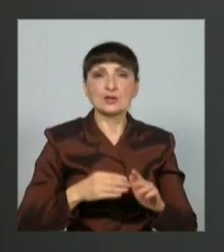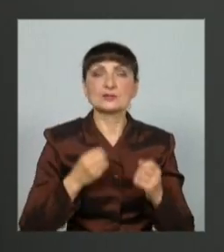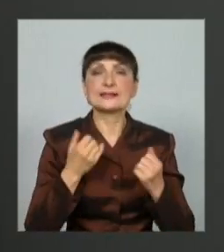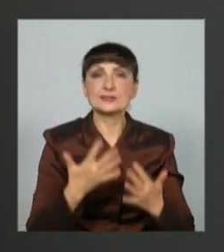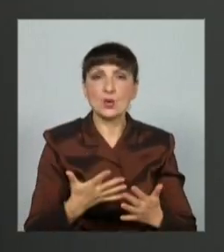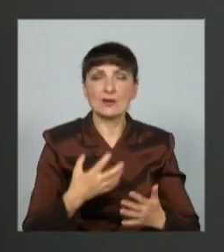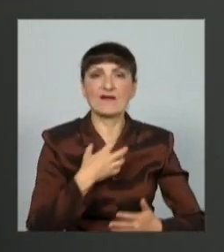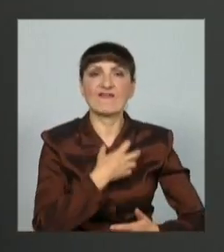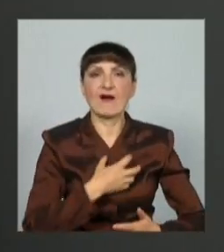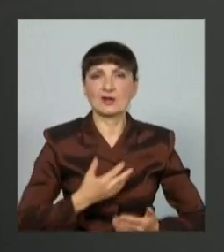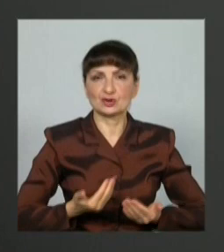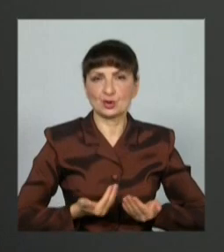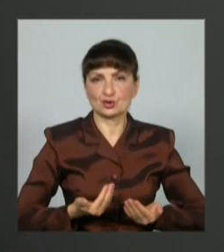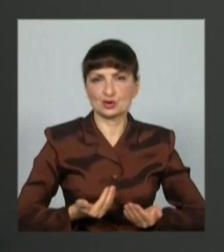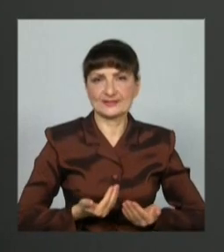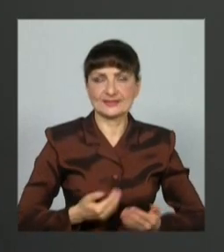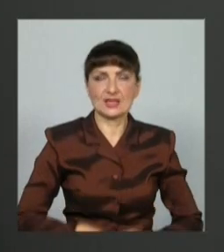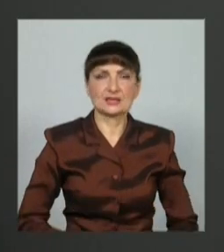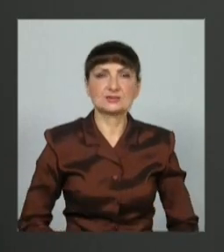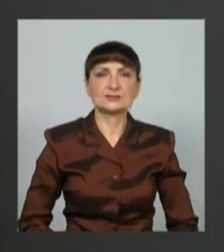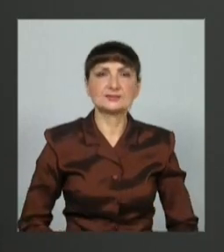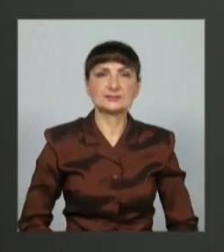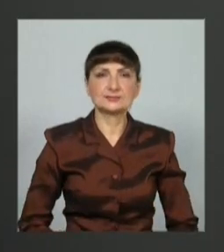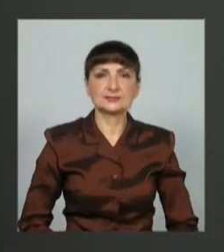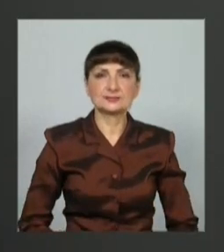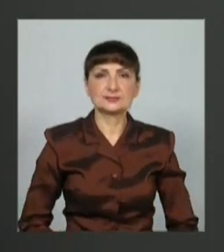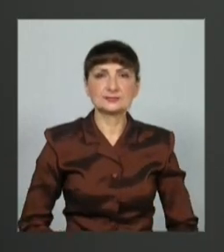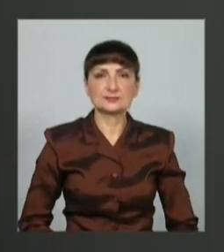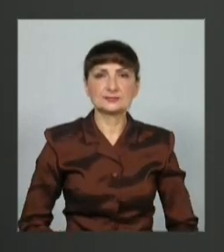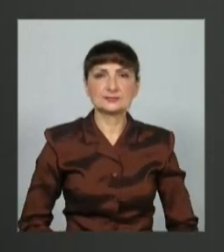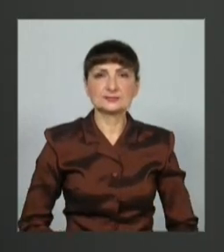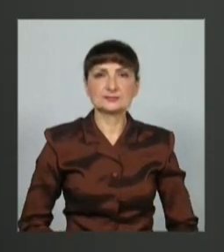насколько ценна жизнь. Дамир Анитов, Максуджан Манасов, телеканал Алматы.